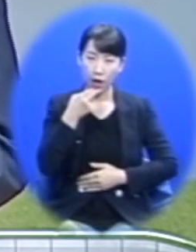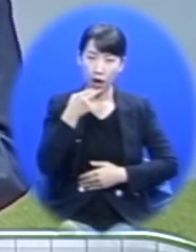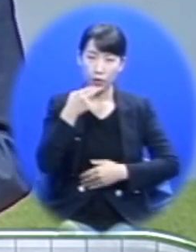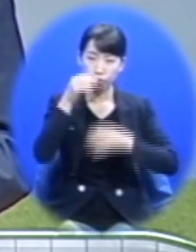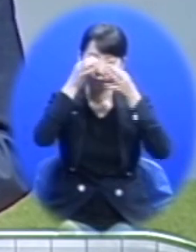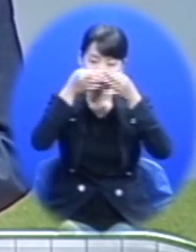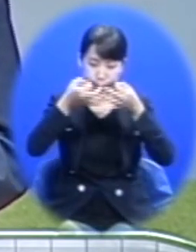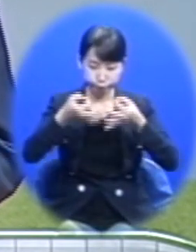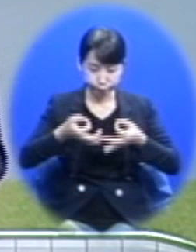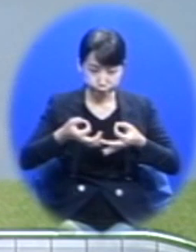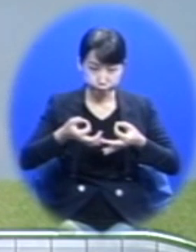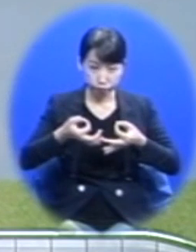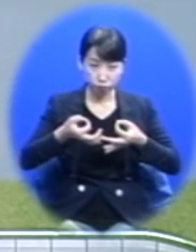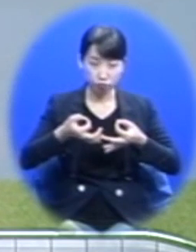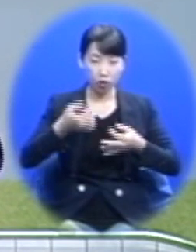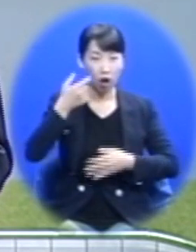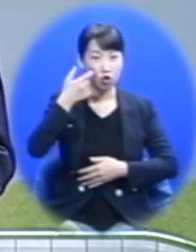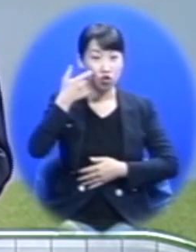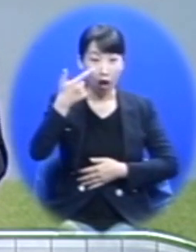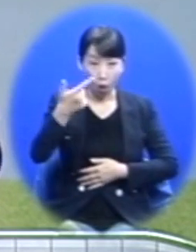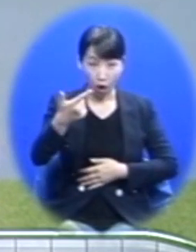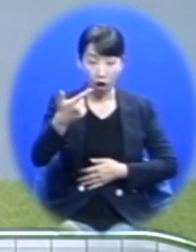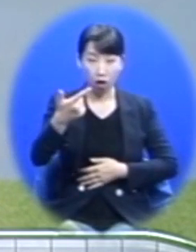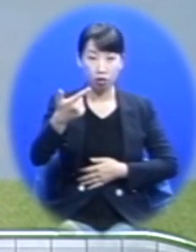때 6개월이 결코